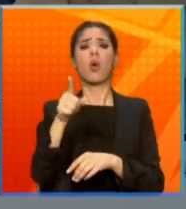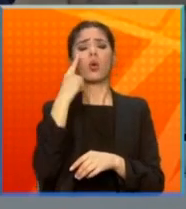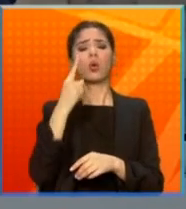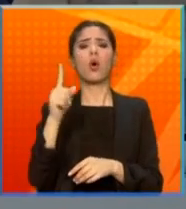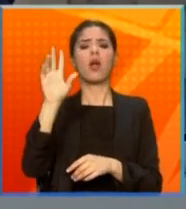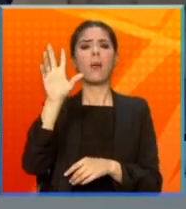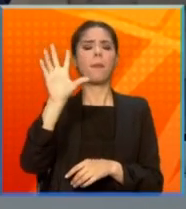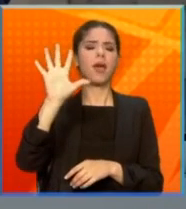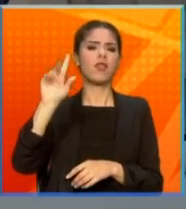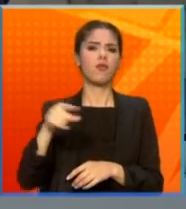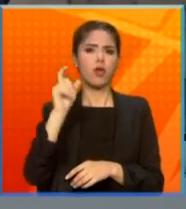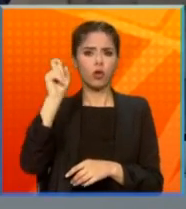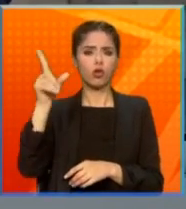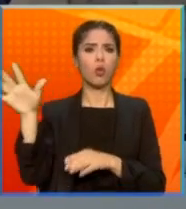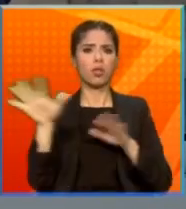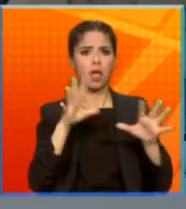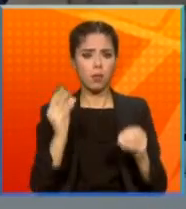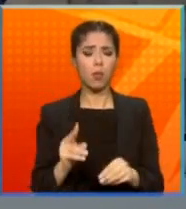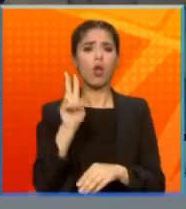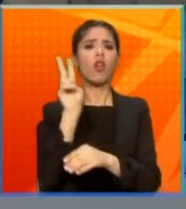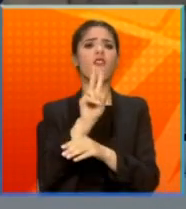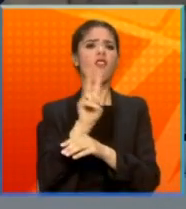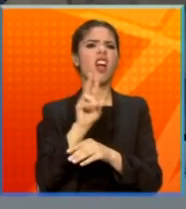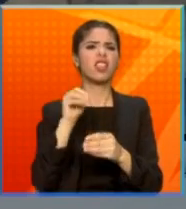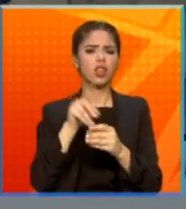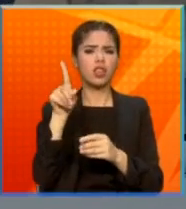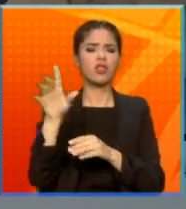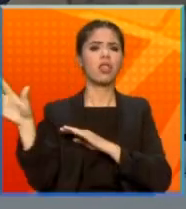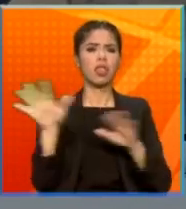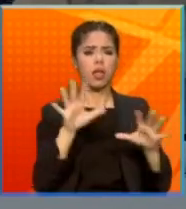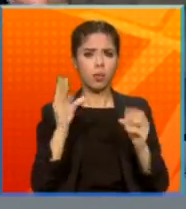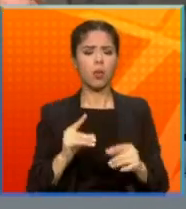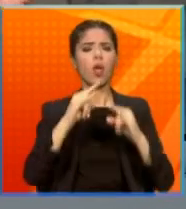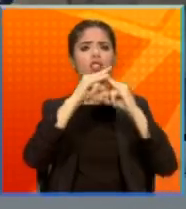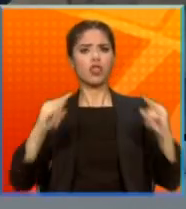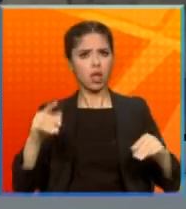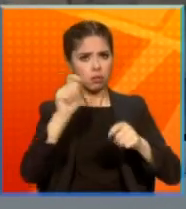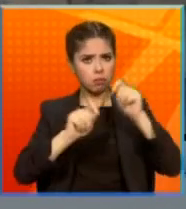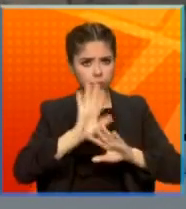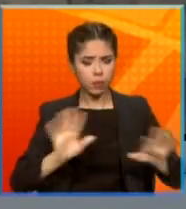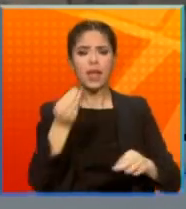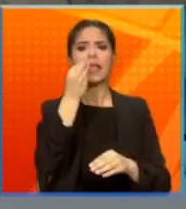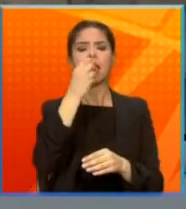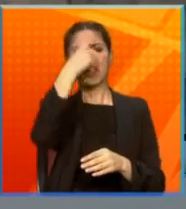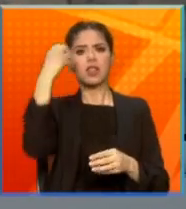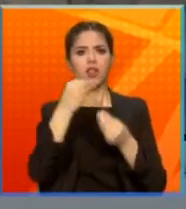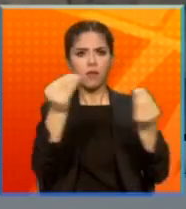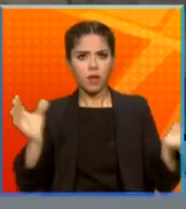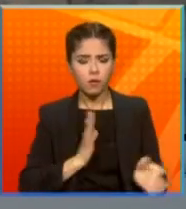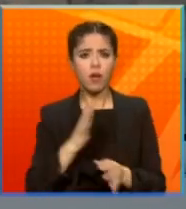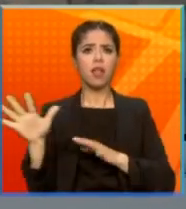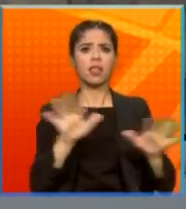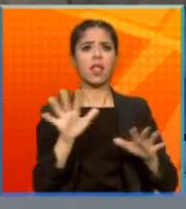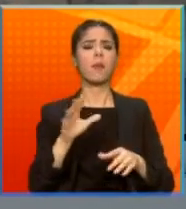depremler bizi de, Van Başkale'yi de vurdu. Büyük yıkımın yaşandığı iki köyde çadırlar kuruldu. Sıcak yemek dağıtımı başladı. Depremde can